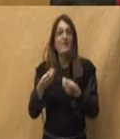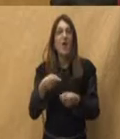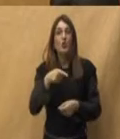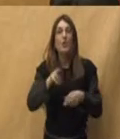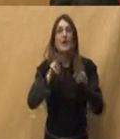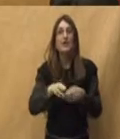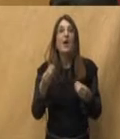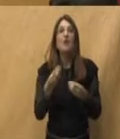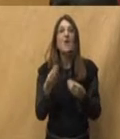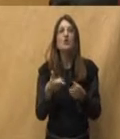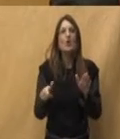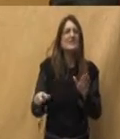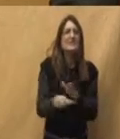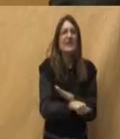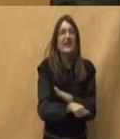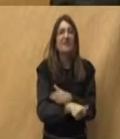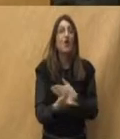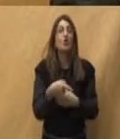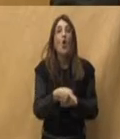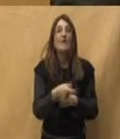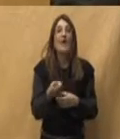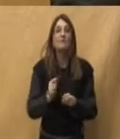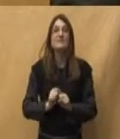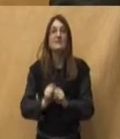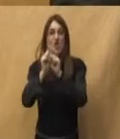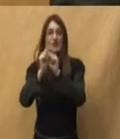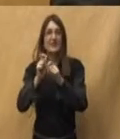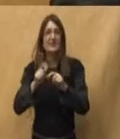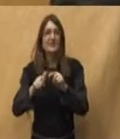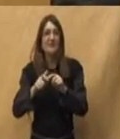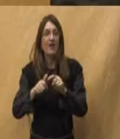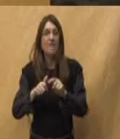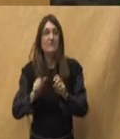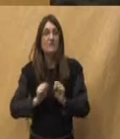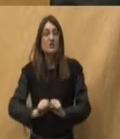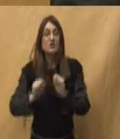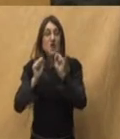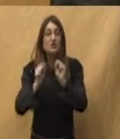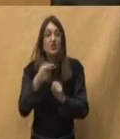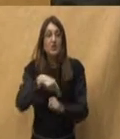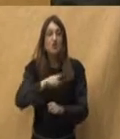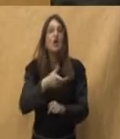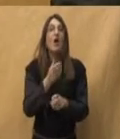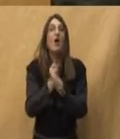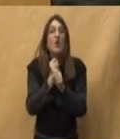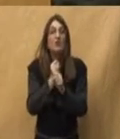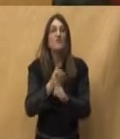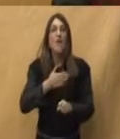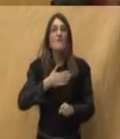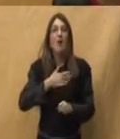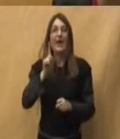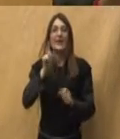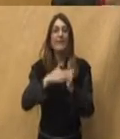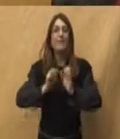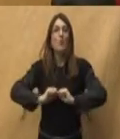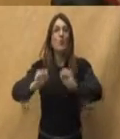što je ostalo sakriveno. To su zaštitni čimbenici. Zaštitni čimbenici koji nam pomažu da održavamo naš imunitet, da ne